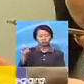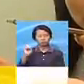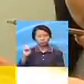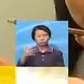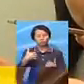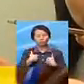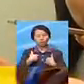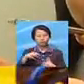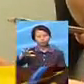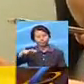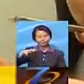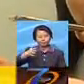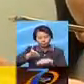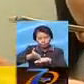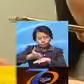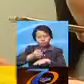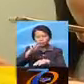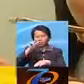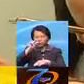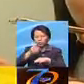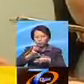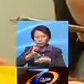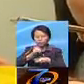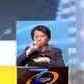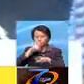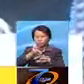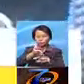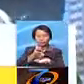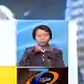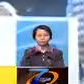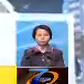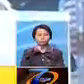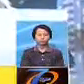a slight improvement, a very, very slight improvement.